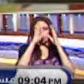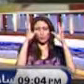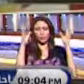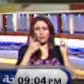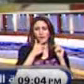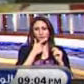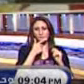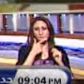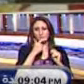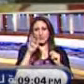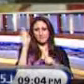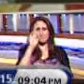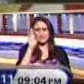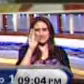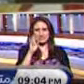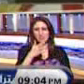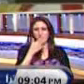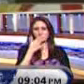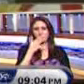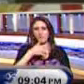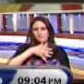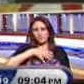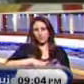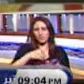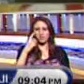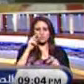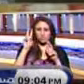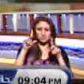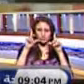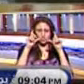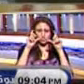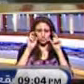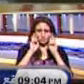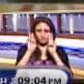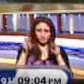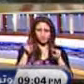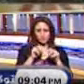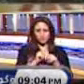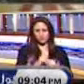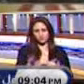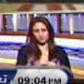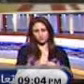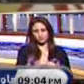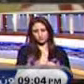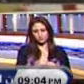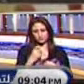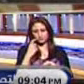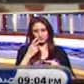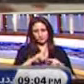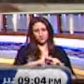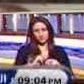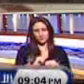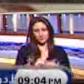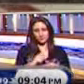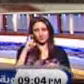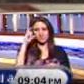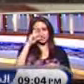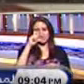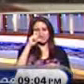معناه أنه خلاص تم إعلانه. الشرفة قدام الصورة قدامنا هي نقلا عن قناة